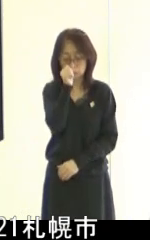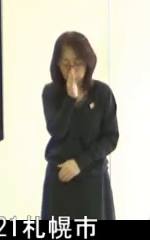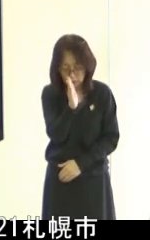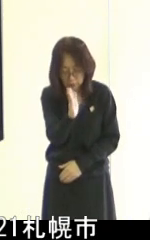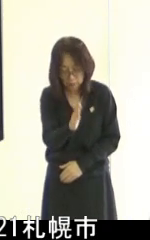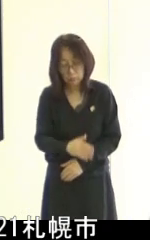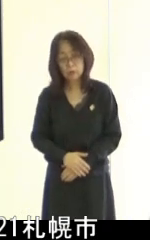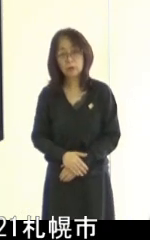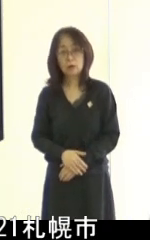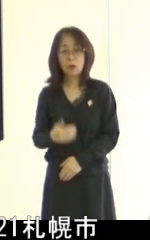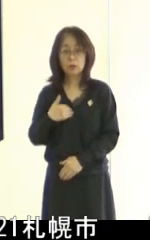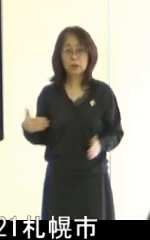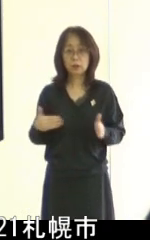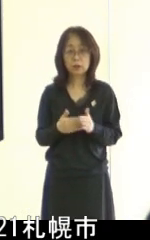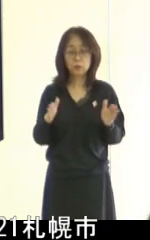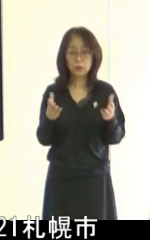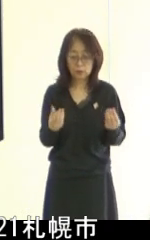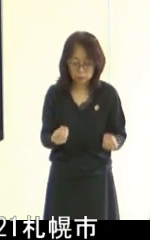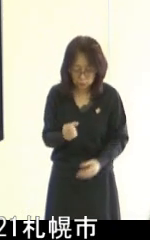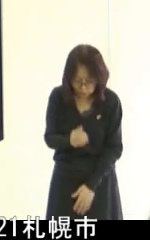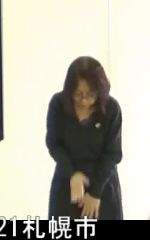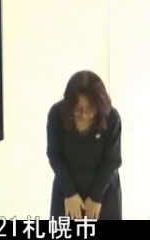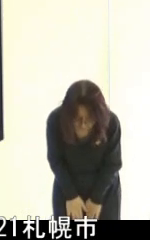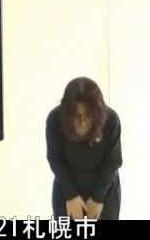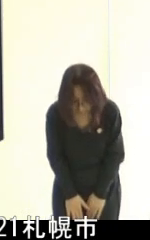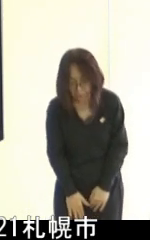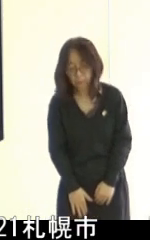ます私からは以上です